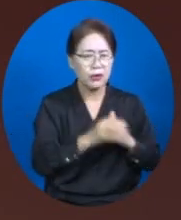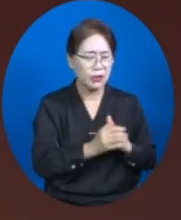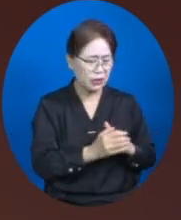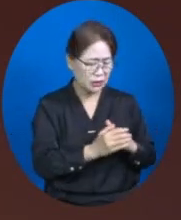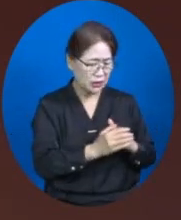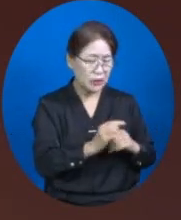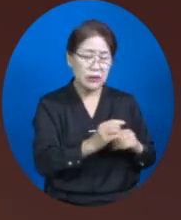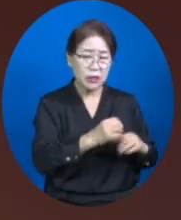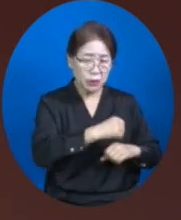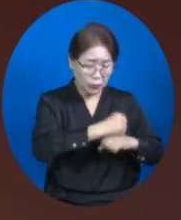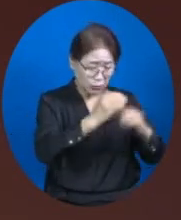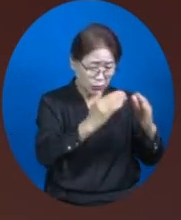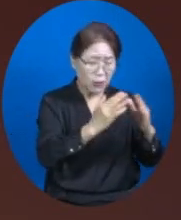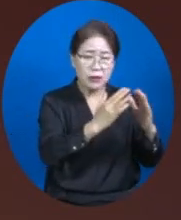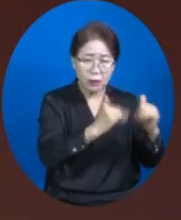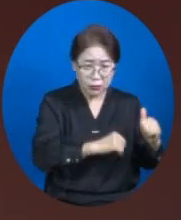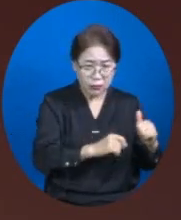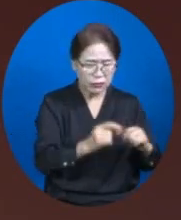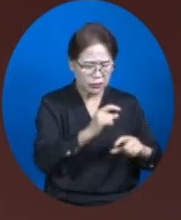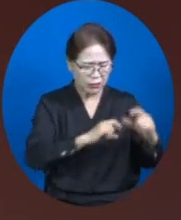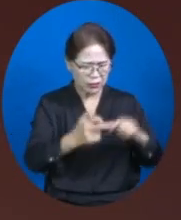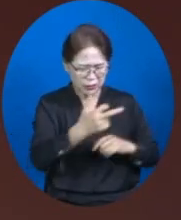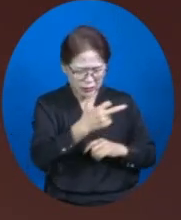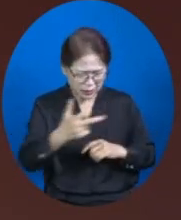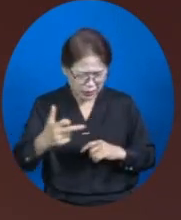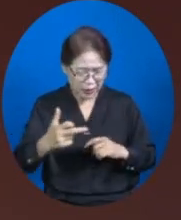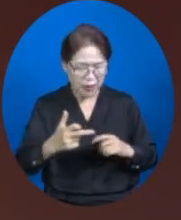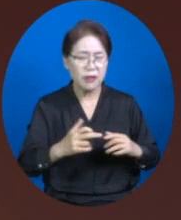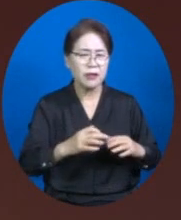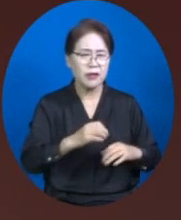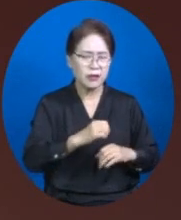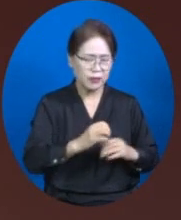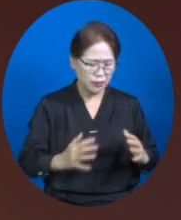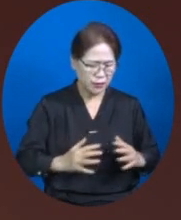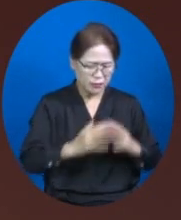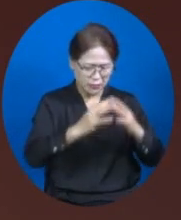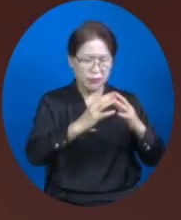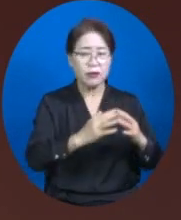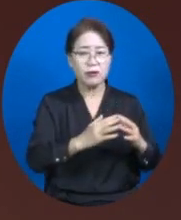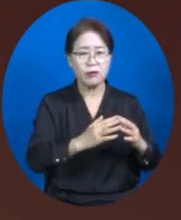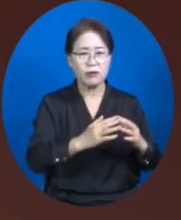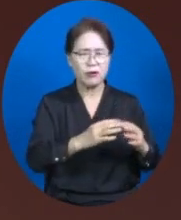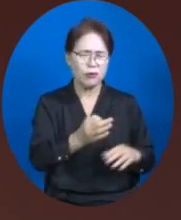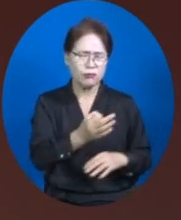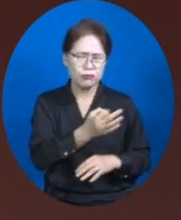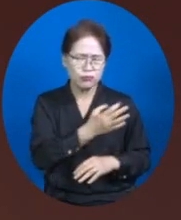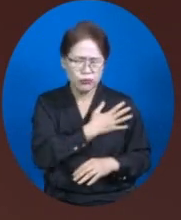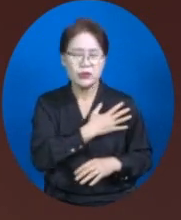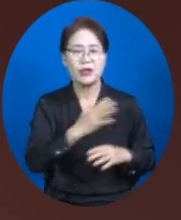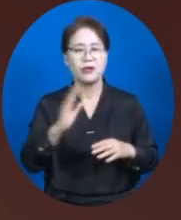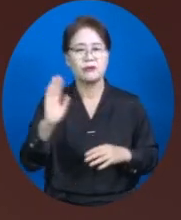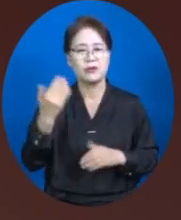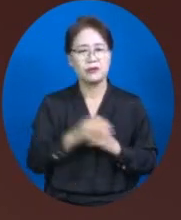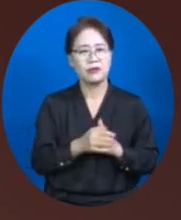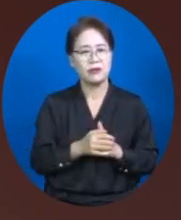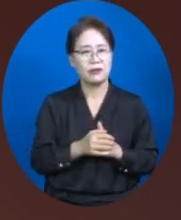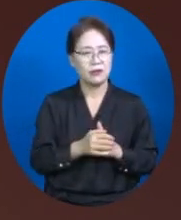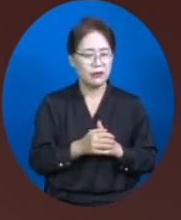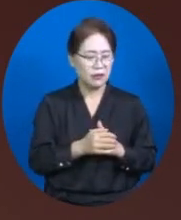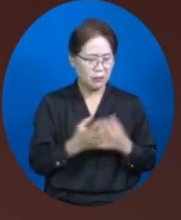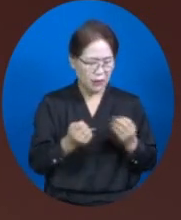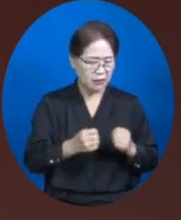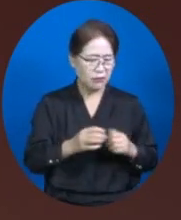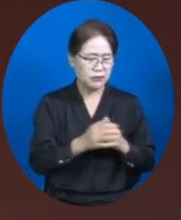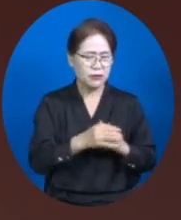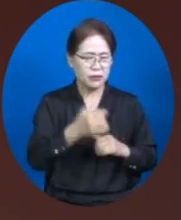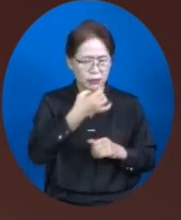곳간을 헐고 또 더 큰 곳간을 지을만큼 부자가 되었습니다 그래서 이제 많은 것들을 이제 그 곳간에